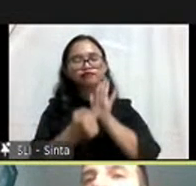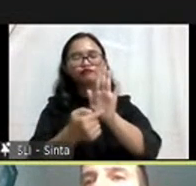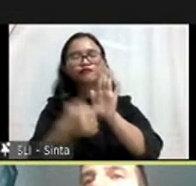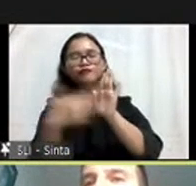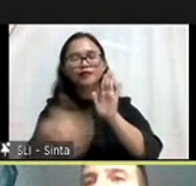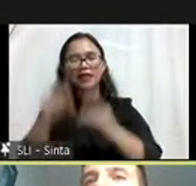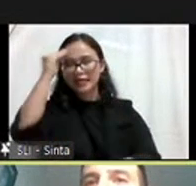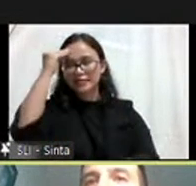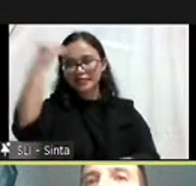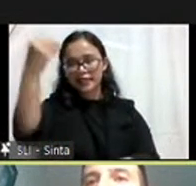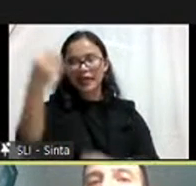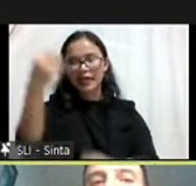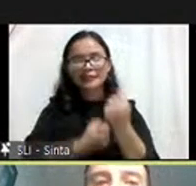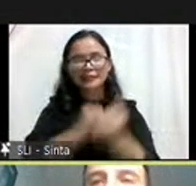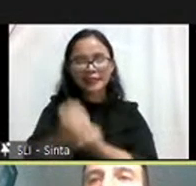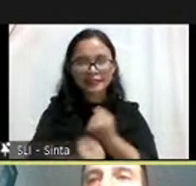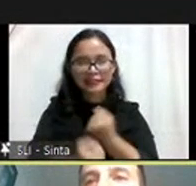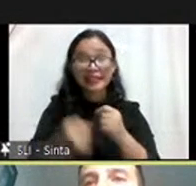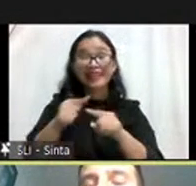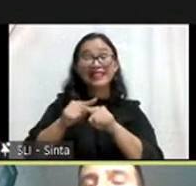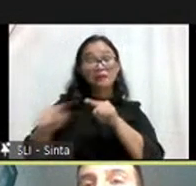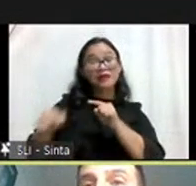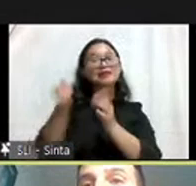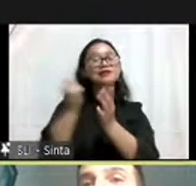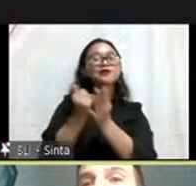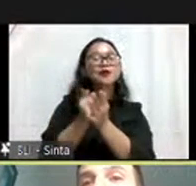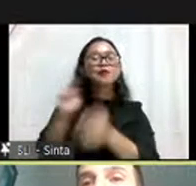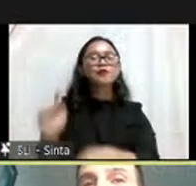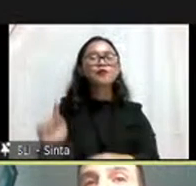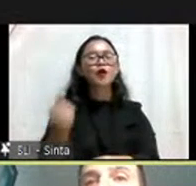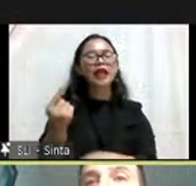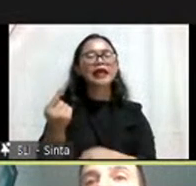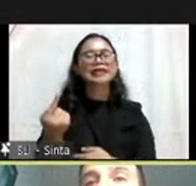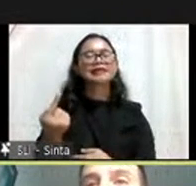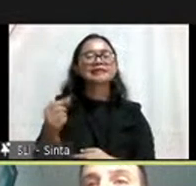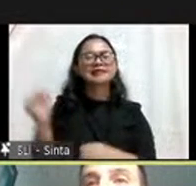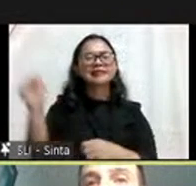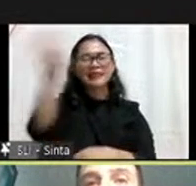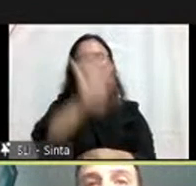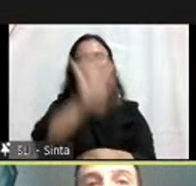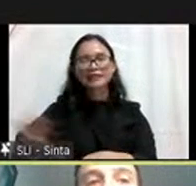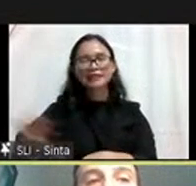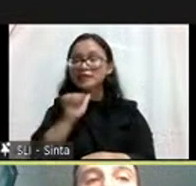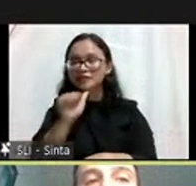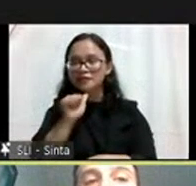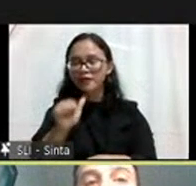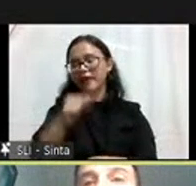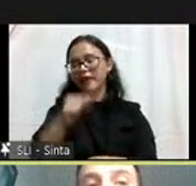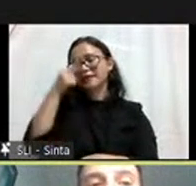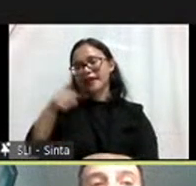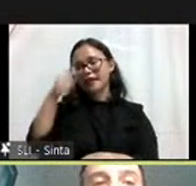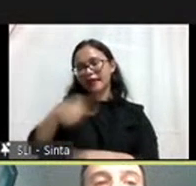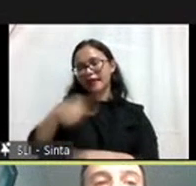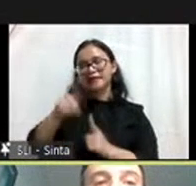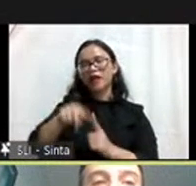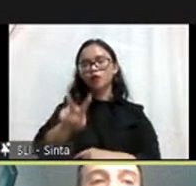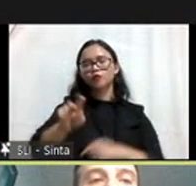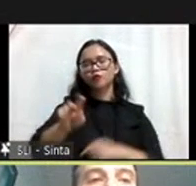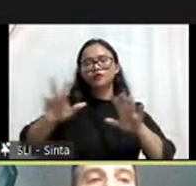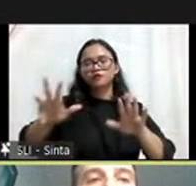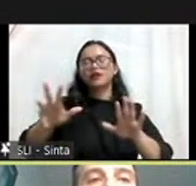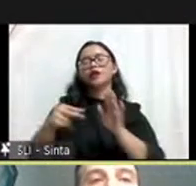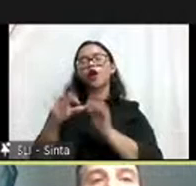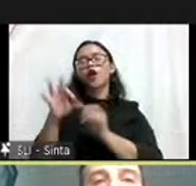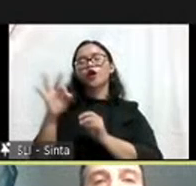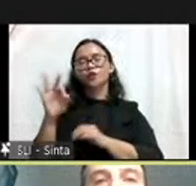bisnis dan manusia tetapi Thailand menjadi negara pertama di Asia tanggal 29 Oktober 2019 meluncurkan rencanaan